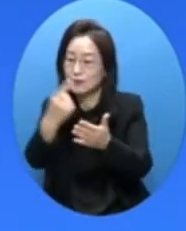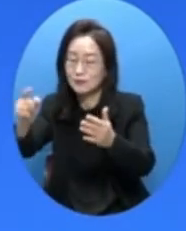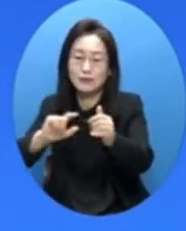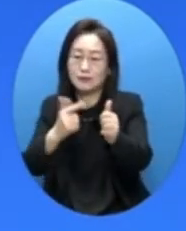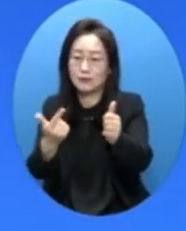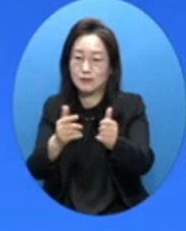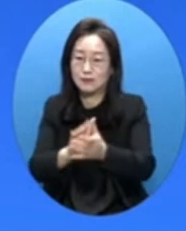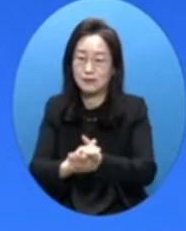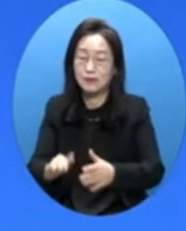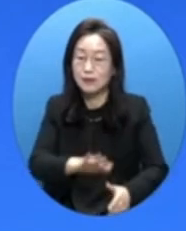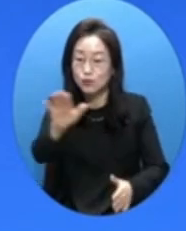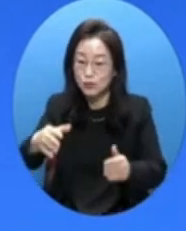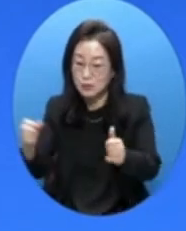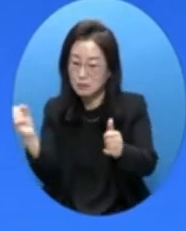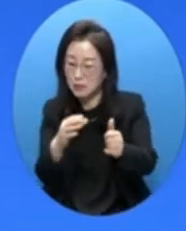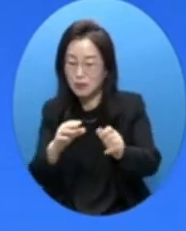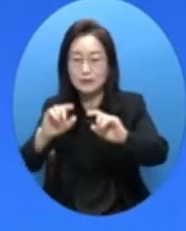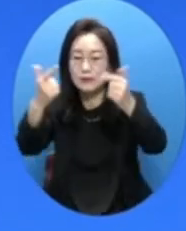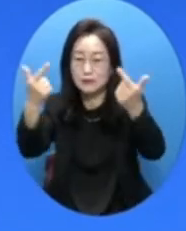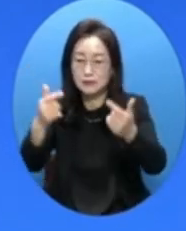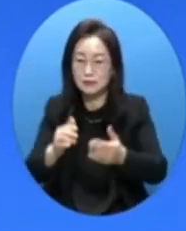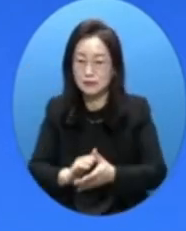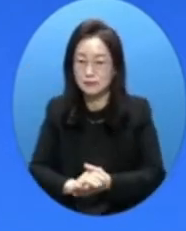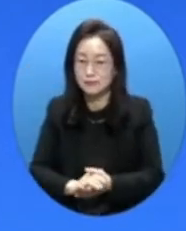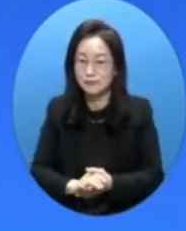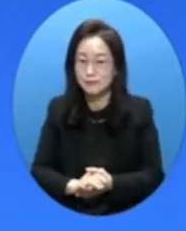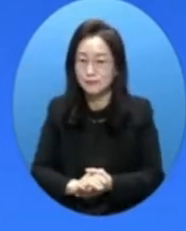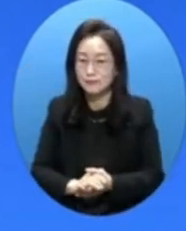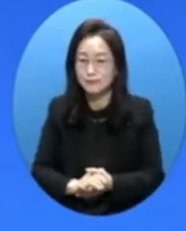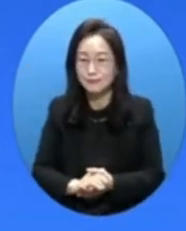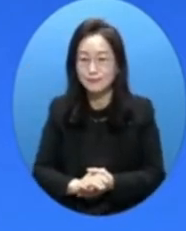아니하시고 우리를 버리지 아니하시는 것입니다.